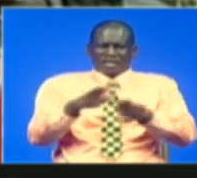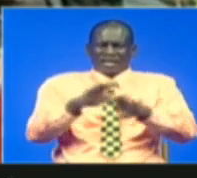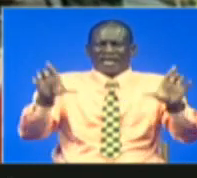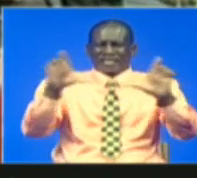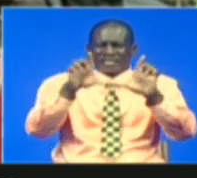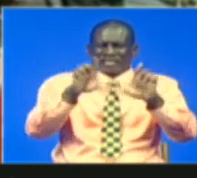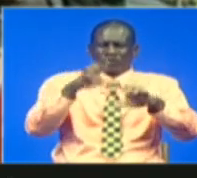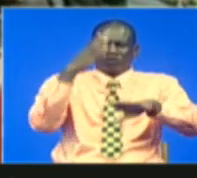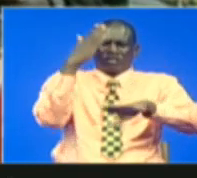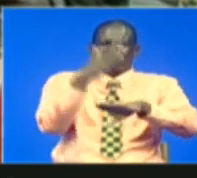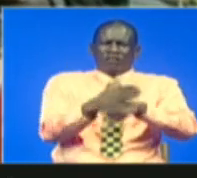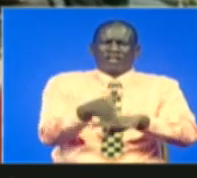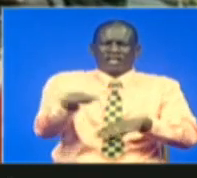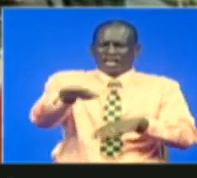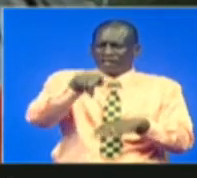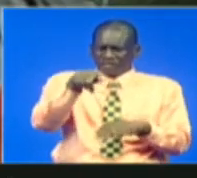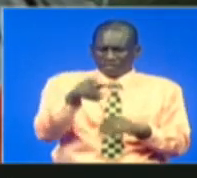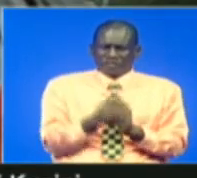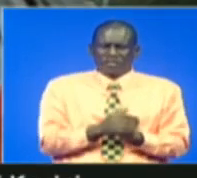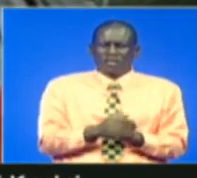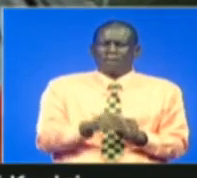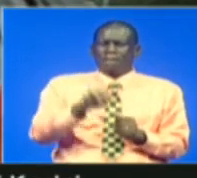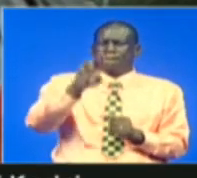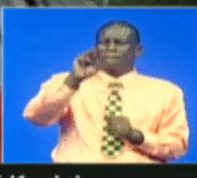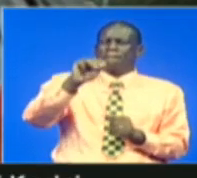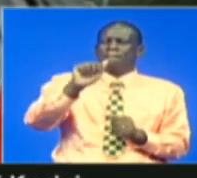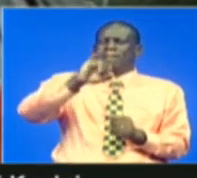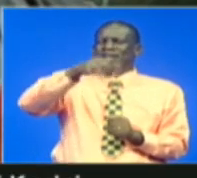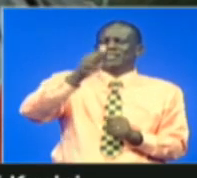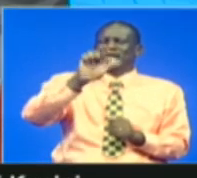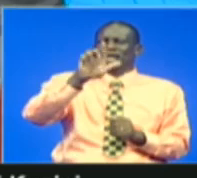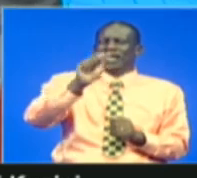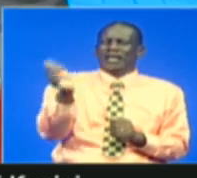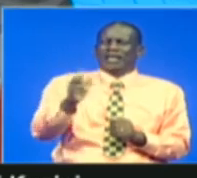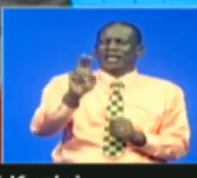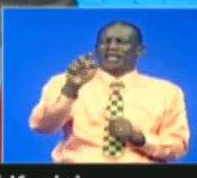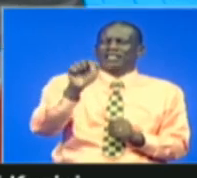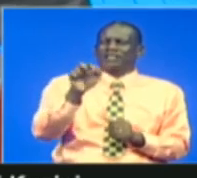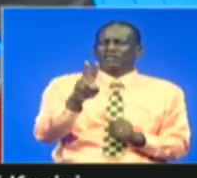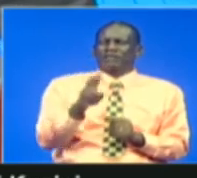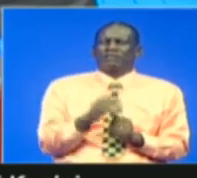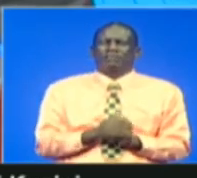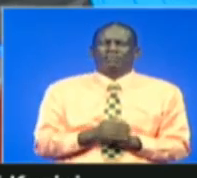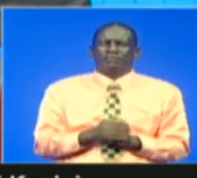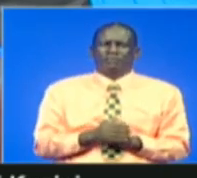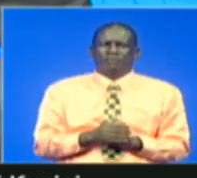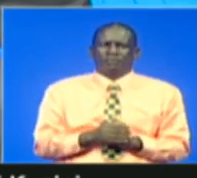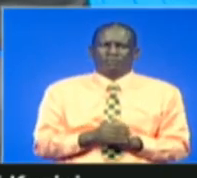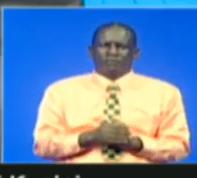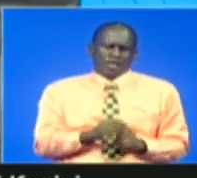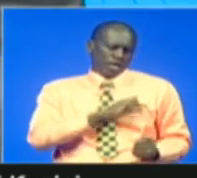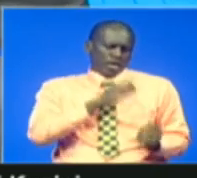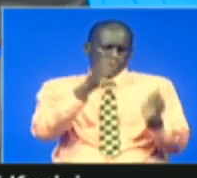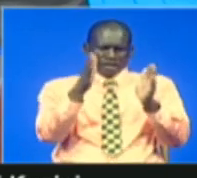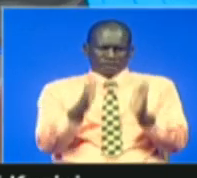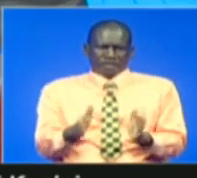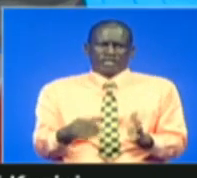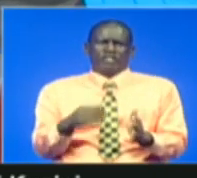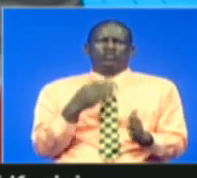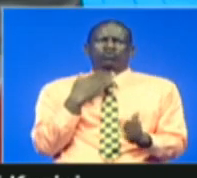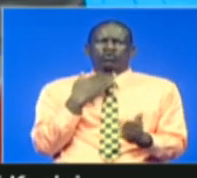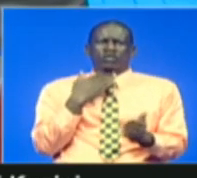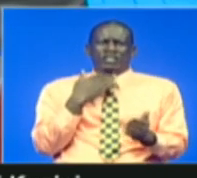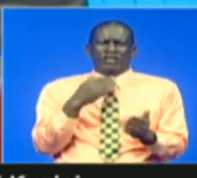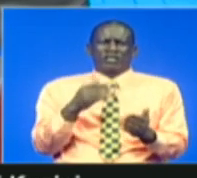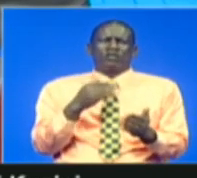kushi. Durin Majala, NTV. Mtazamaji, magavana wanamtaka mratibu wa bajeti ya